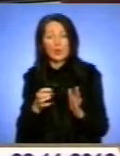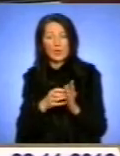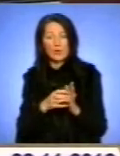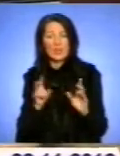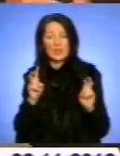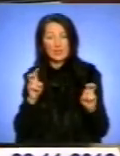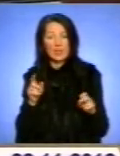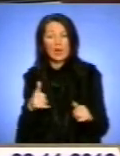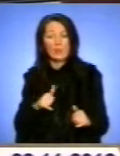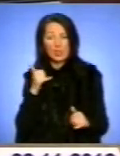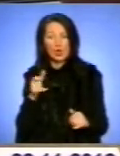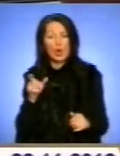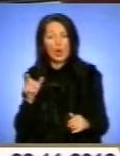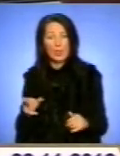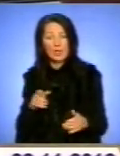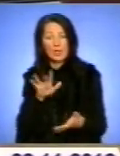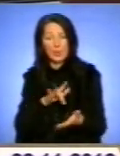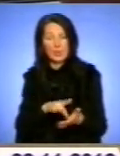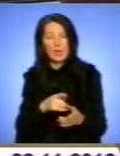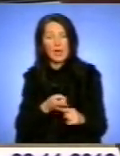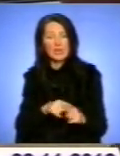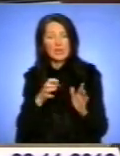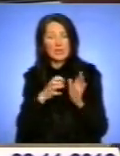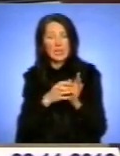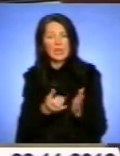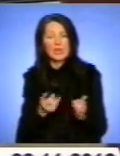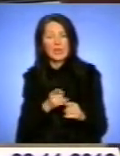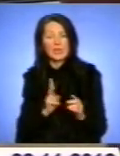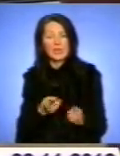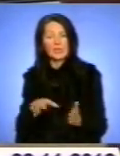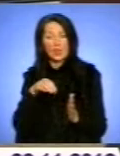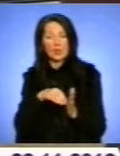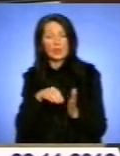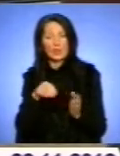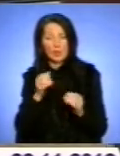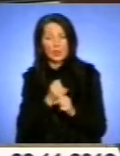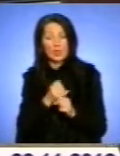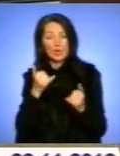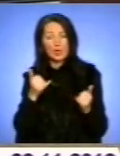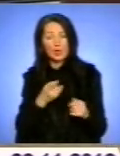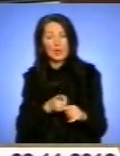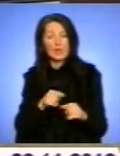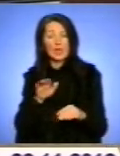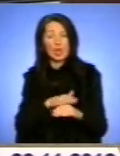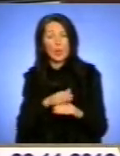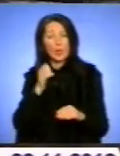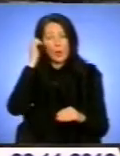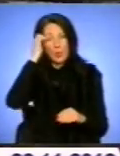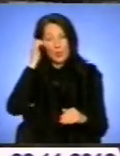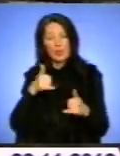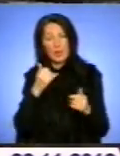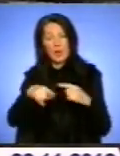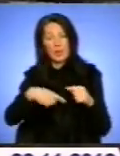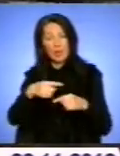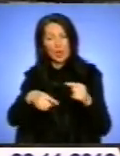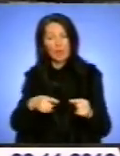цьогорічний знак, який ми встановили сьогодні, я думаю, що це буде ще одна добра пам'ять для прийдешніх поколінь про великого українця. По